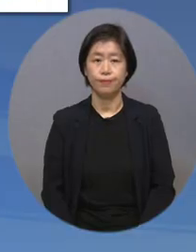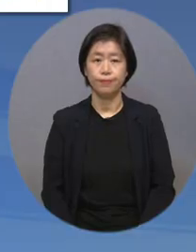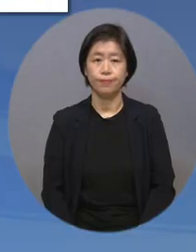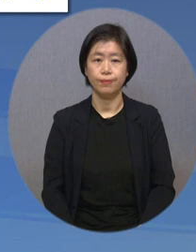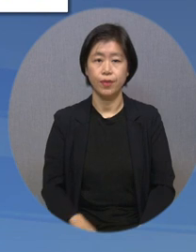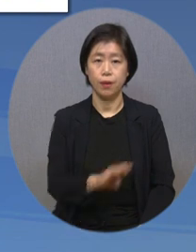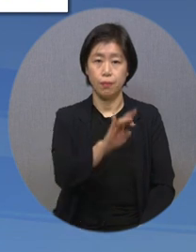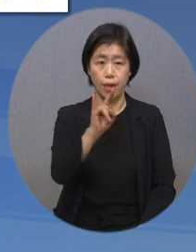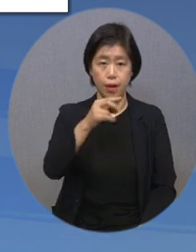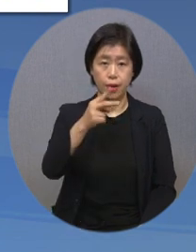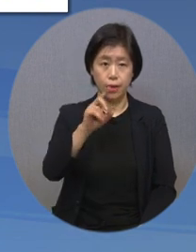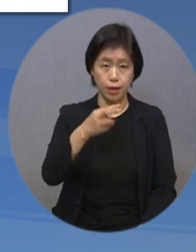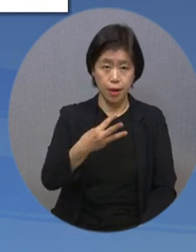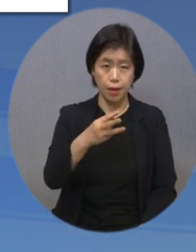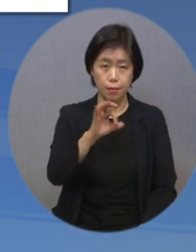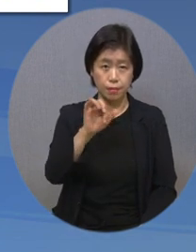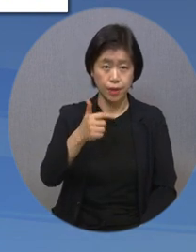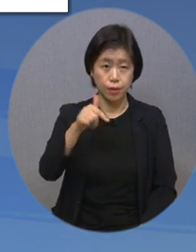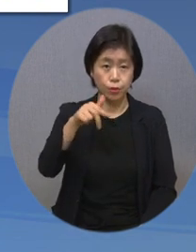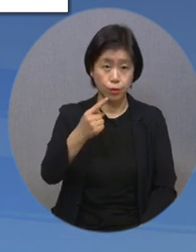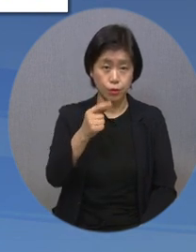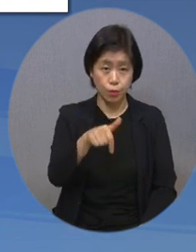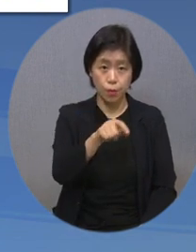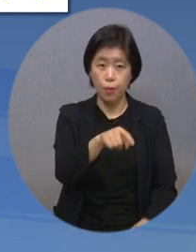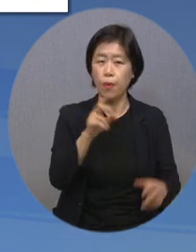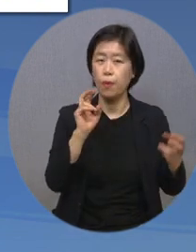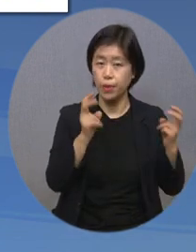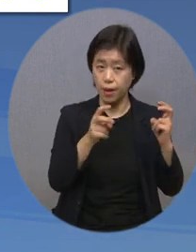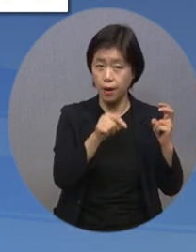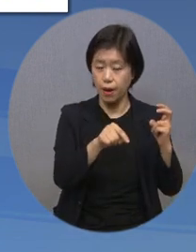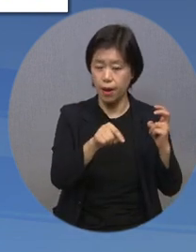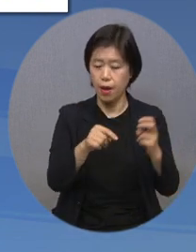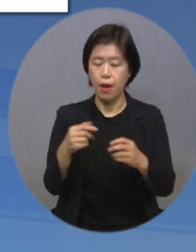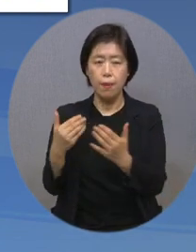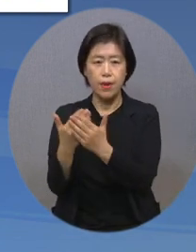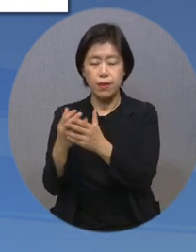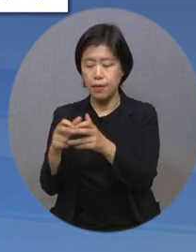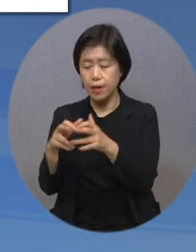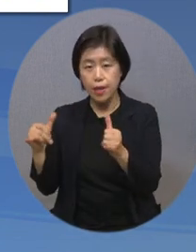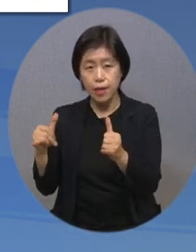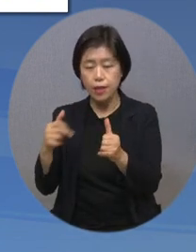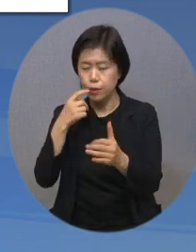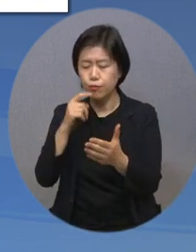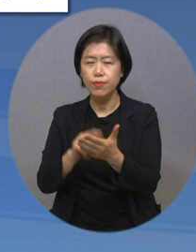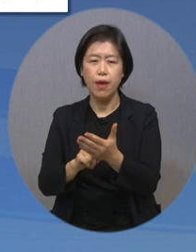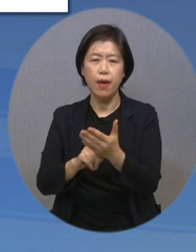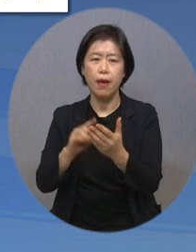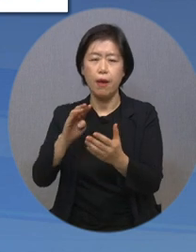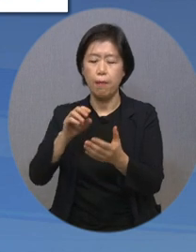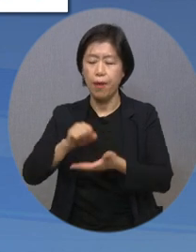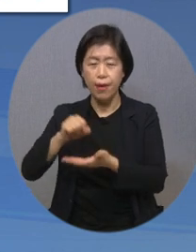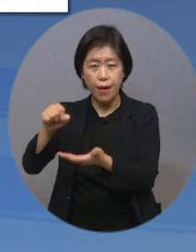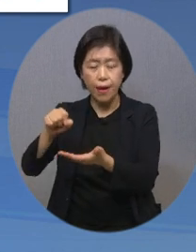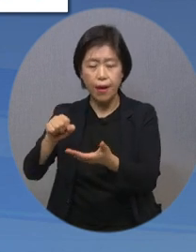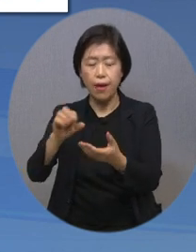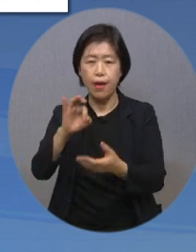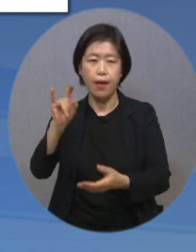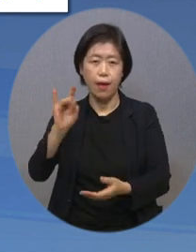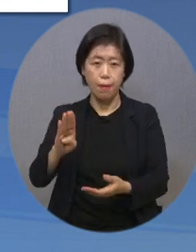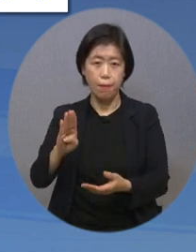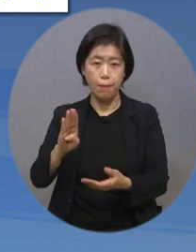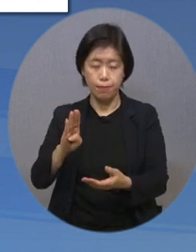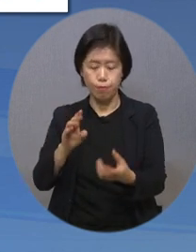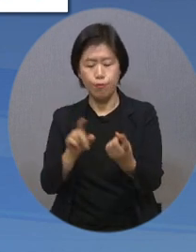배달의 민족이 발달장애인도 손쉽게 배달앱을 이용할 수 있도록 안내 책자를 제작해 무료 배포합니다.